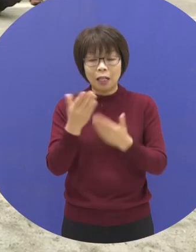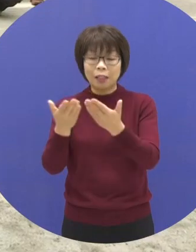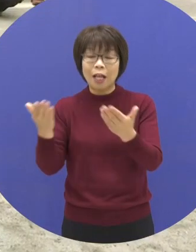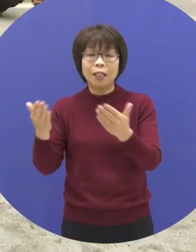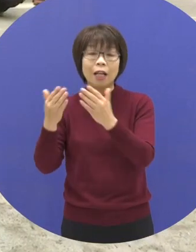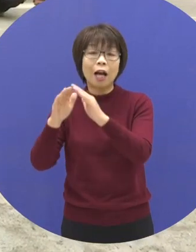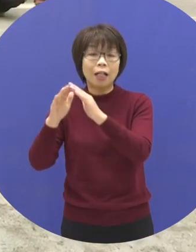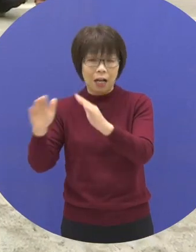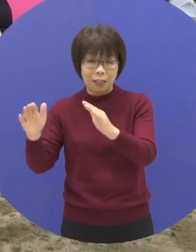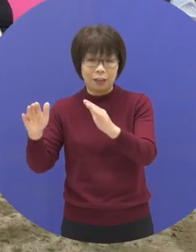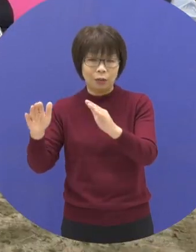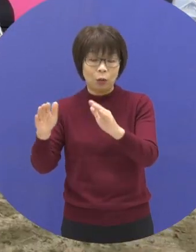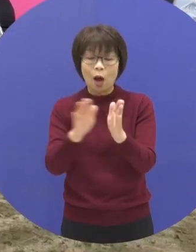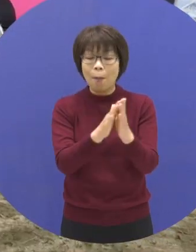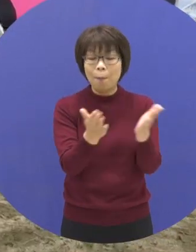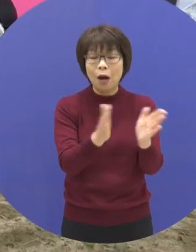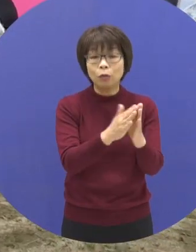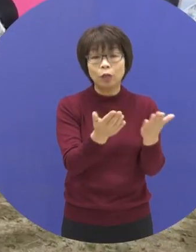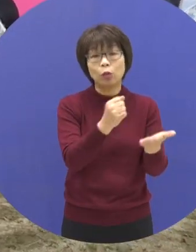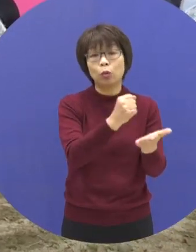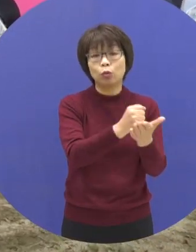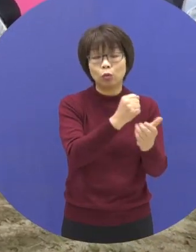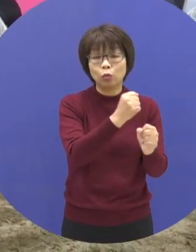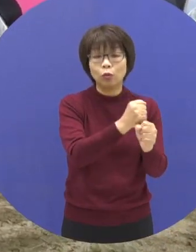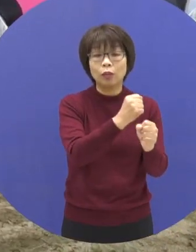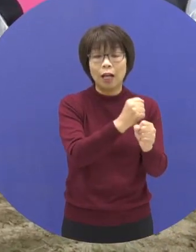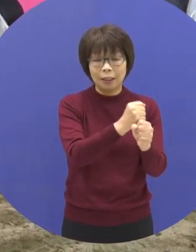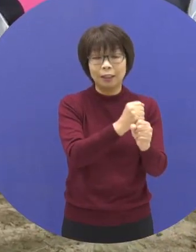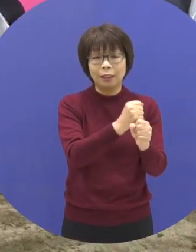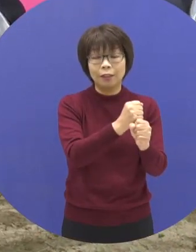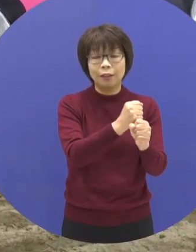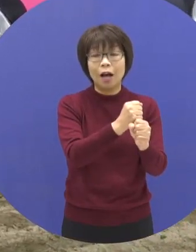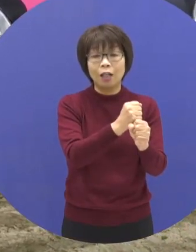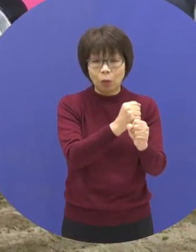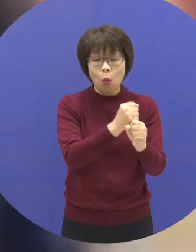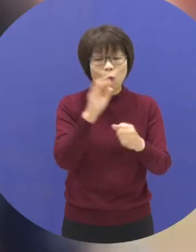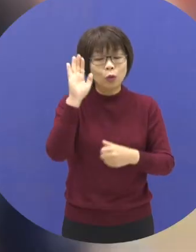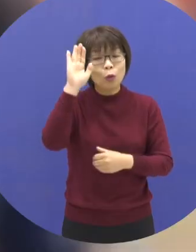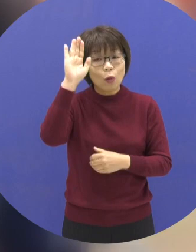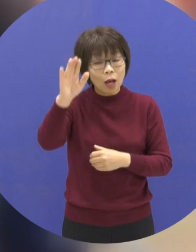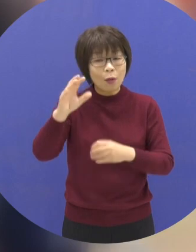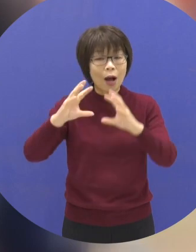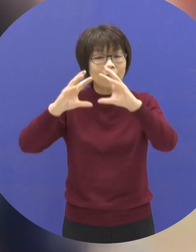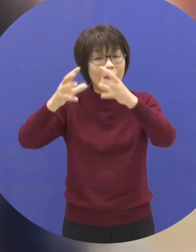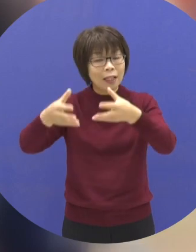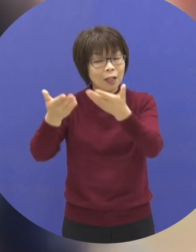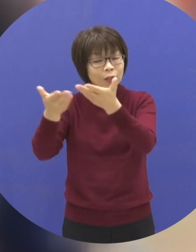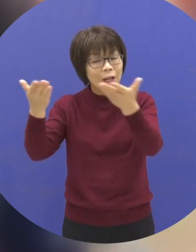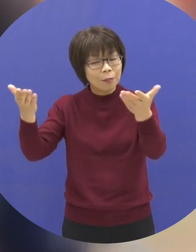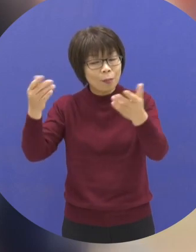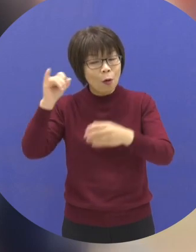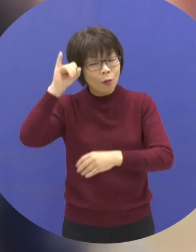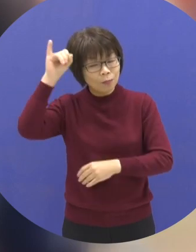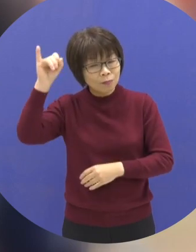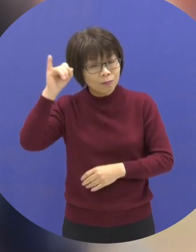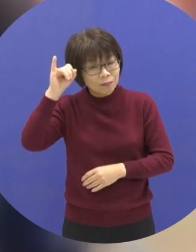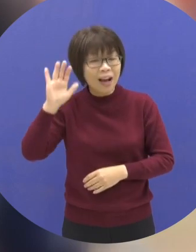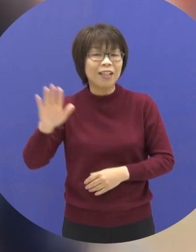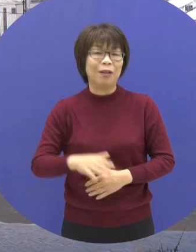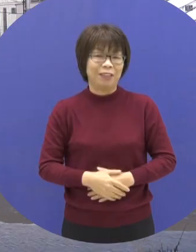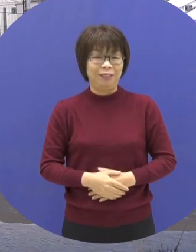販路開拓のための展示会やパンフレット作成なども活用し現在では海外展開も考えており